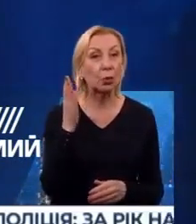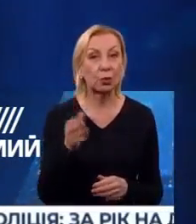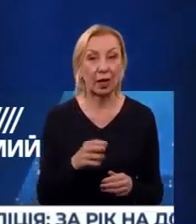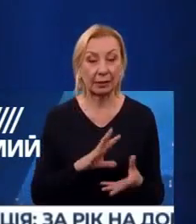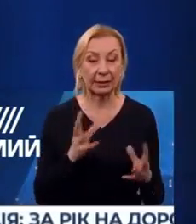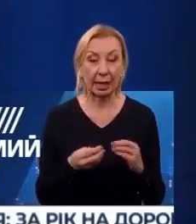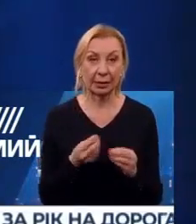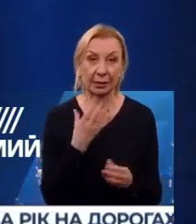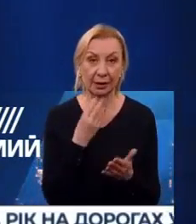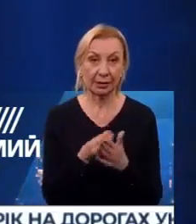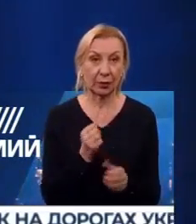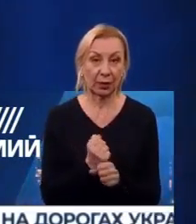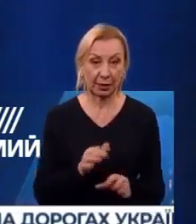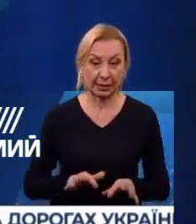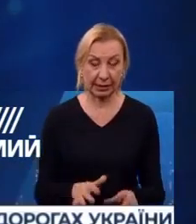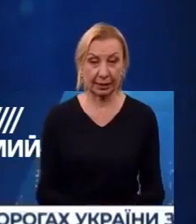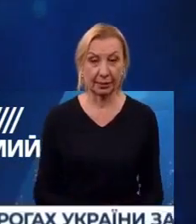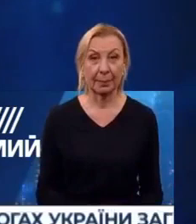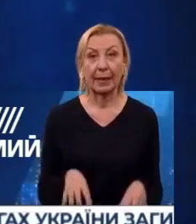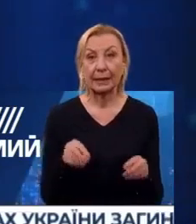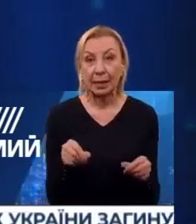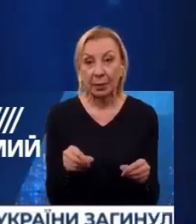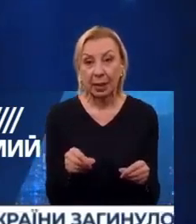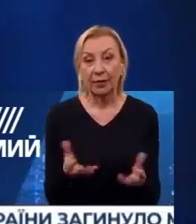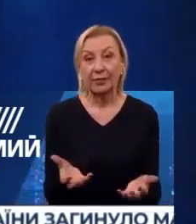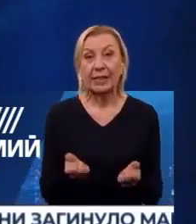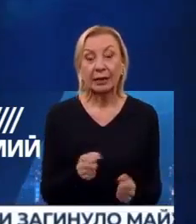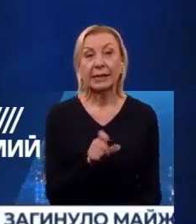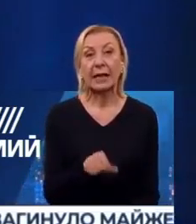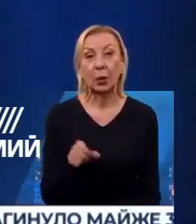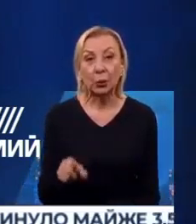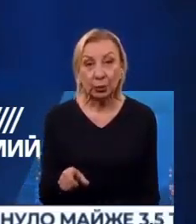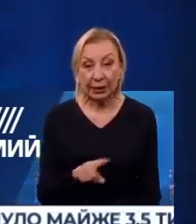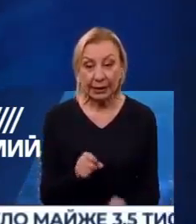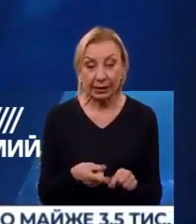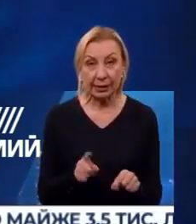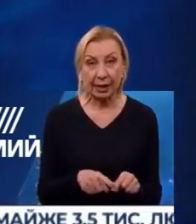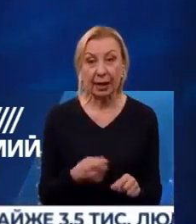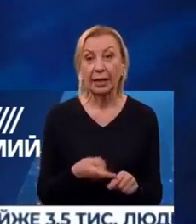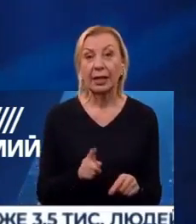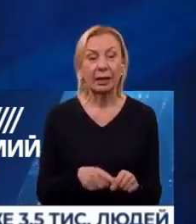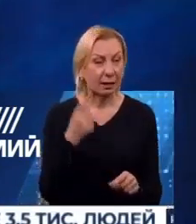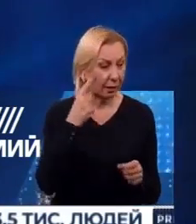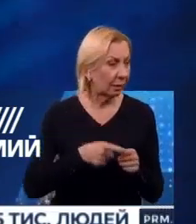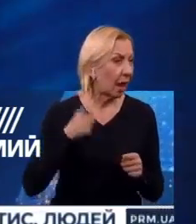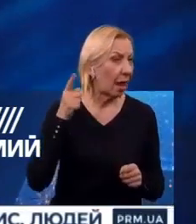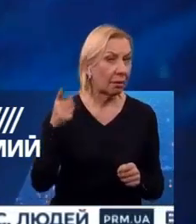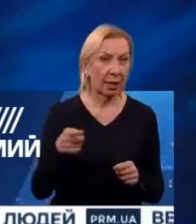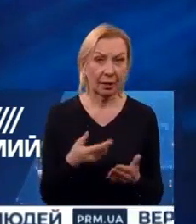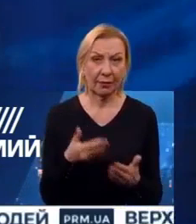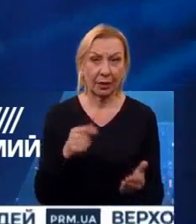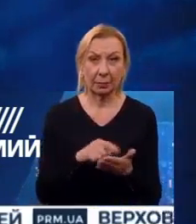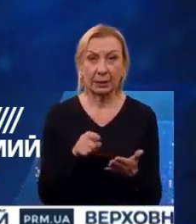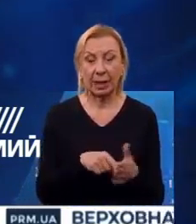дій. От так само і з землею. За закон про ринок земель узялися люди, які, по-перше, безнадійно далекі від питання землі, від